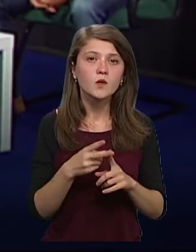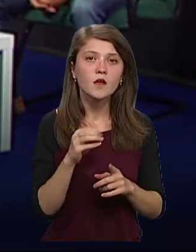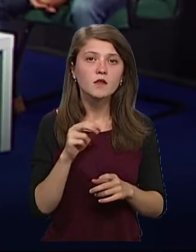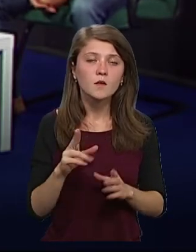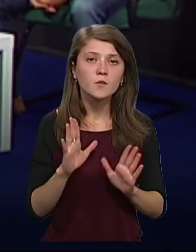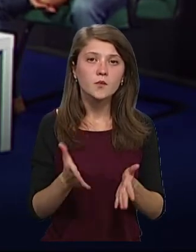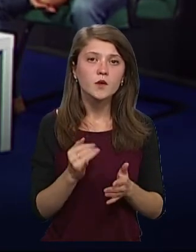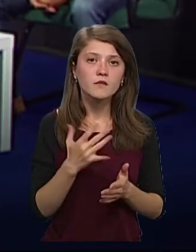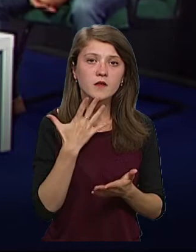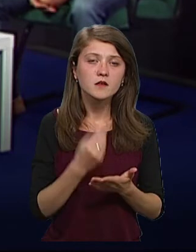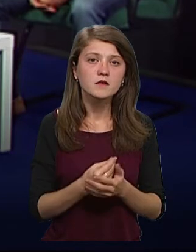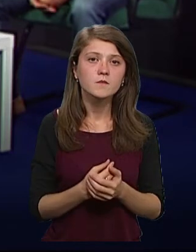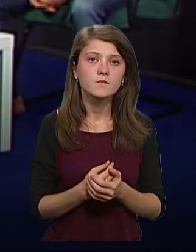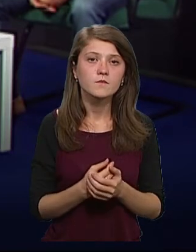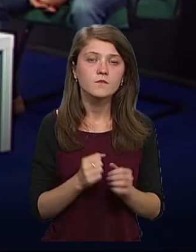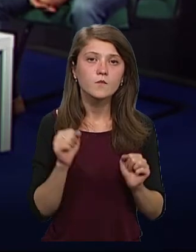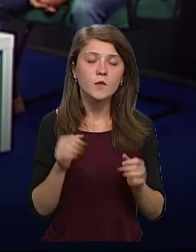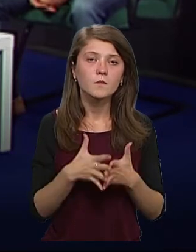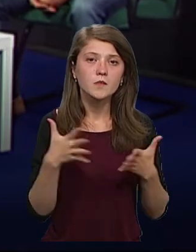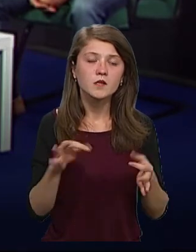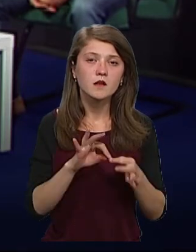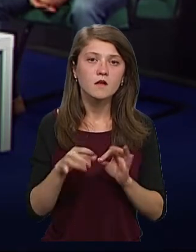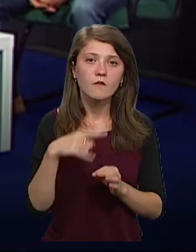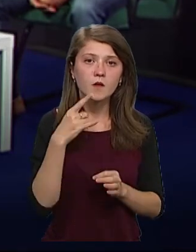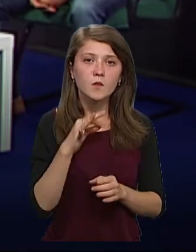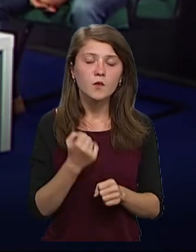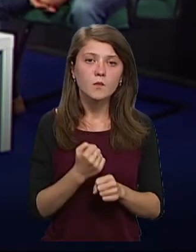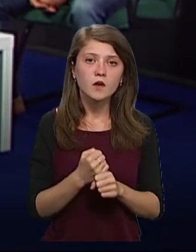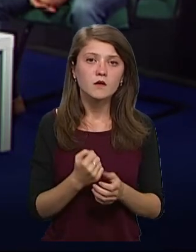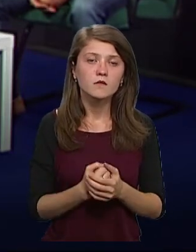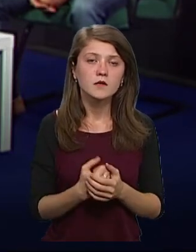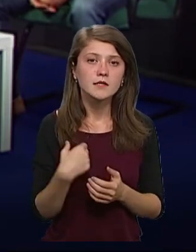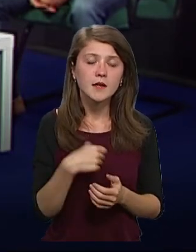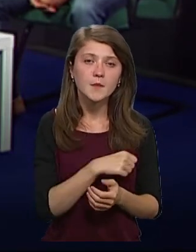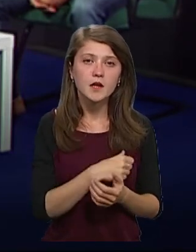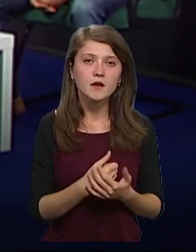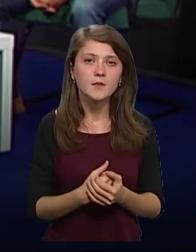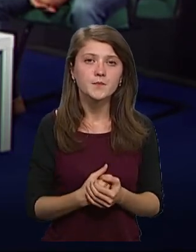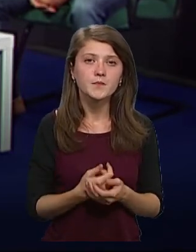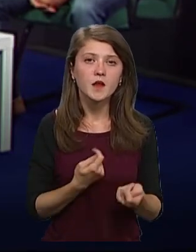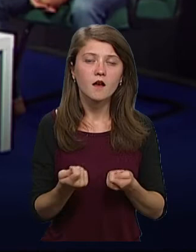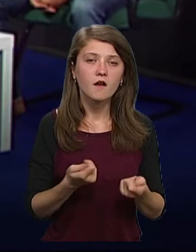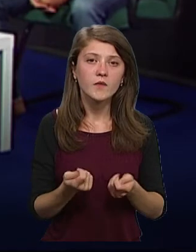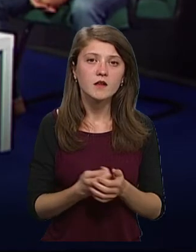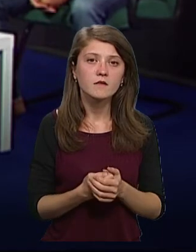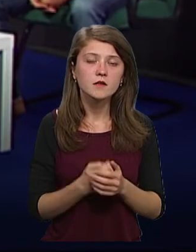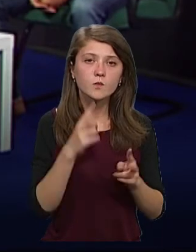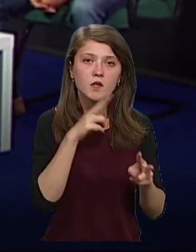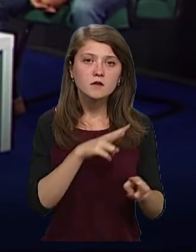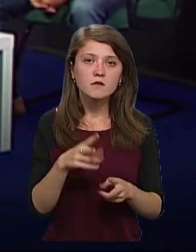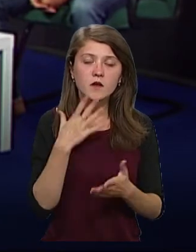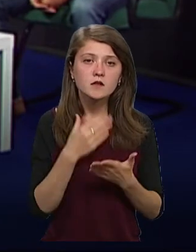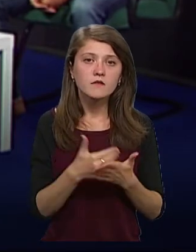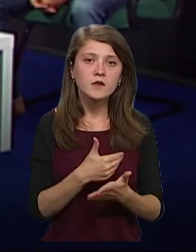він піде, і, власне, ми тоді можемо більш детальніше поговорити про роботу самих керівників, спостерігачів, власне,